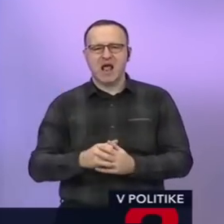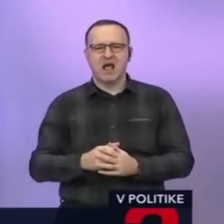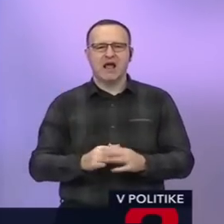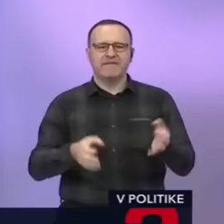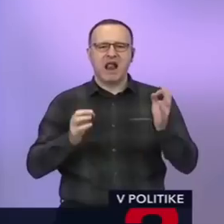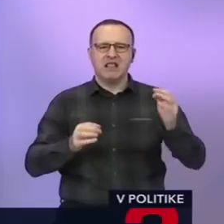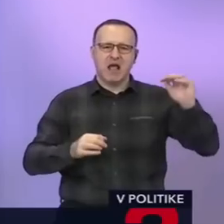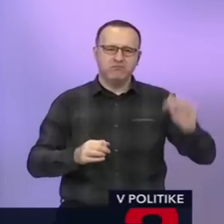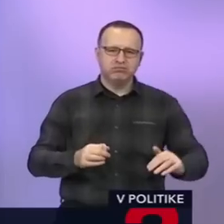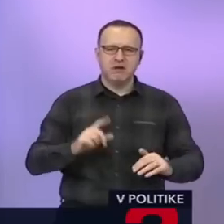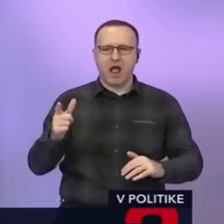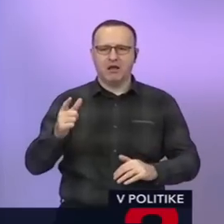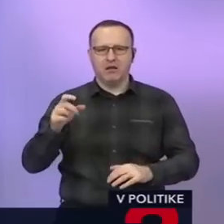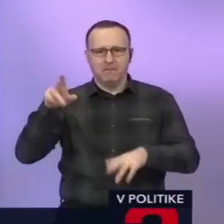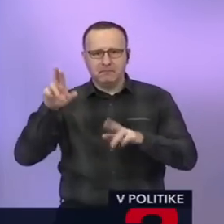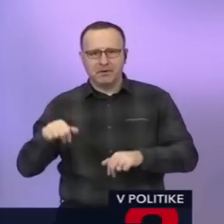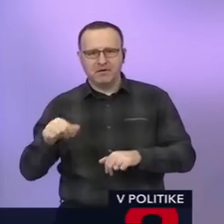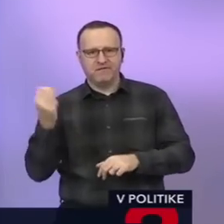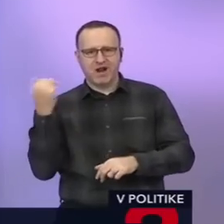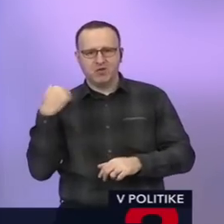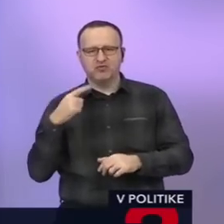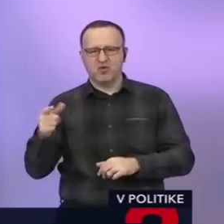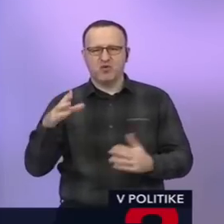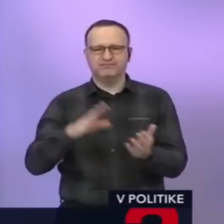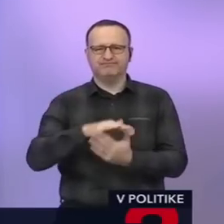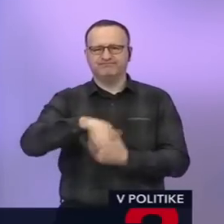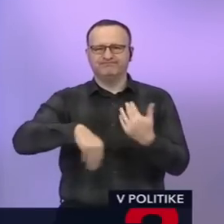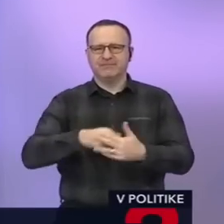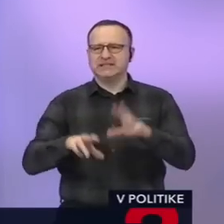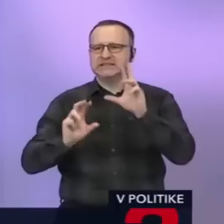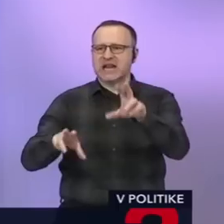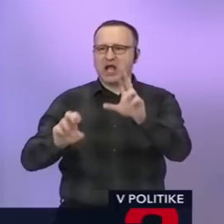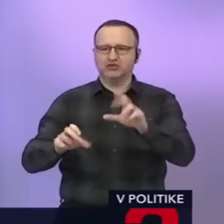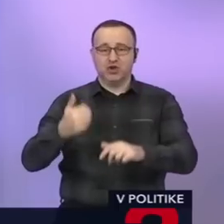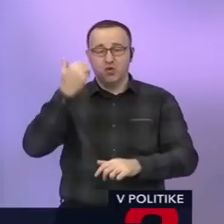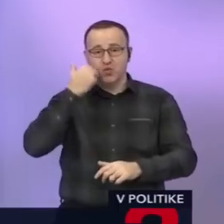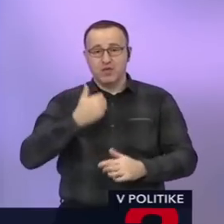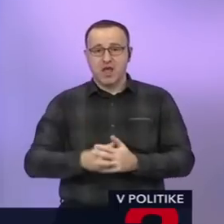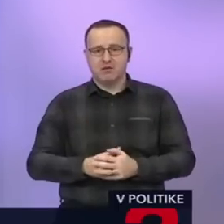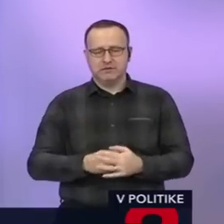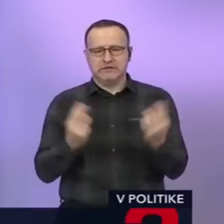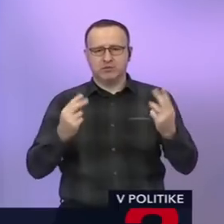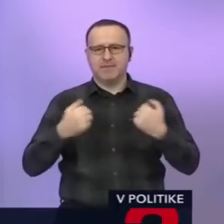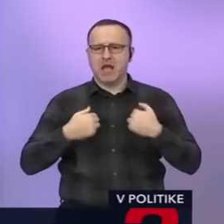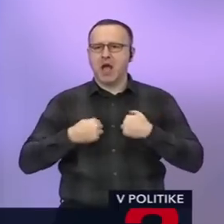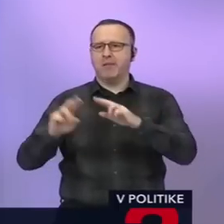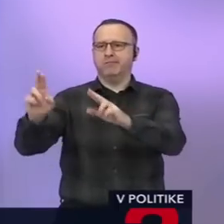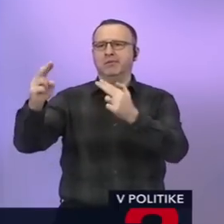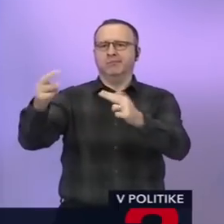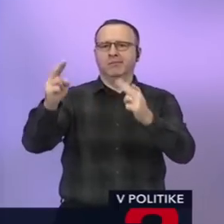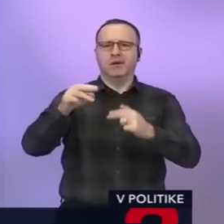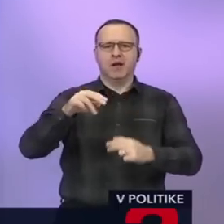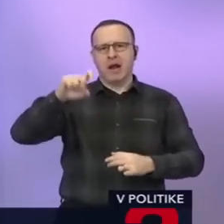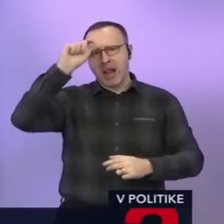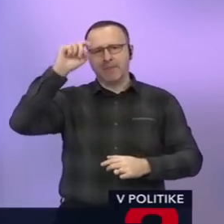spracovanie, ale samozrejme to súčasť politiky, ktorá sa robí, súčasť strašenia ľudí. Samozrejme, žiadne povolávacie rozkazy sa neposielajú, ani